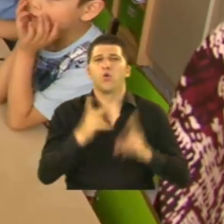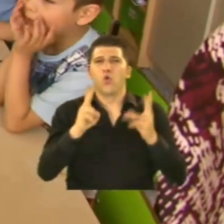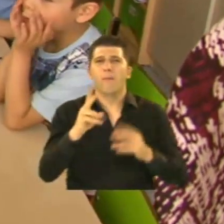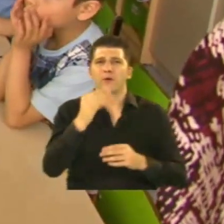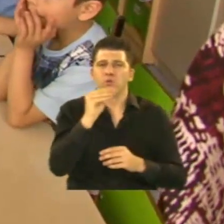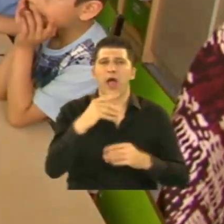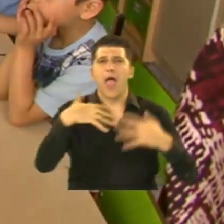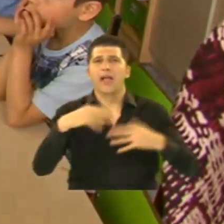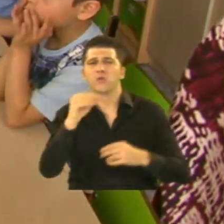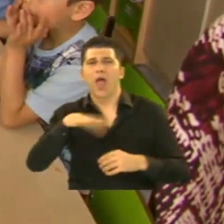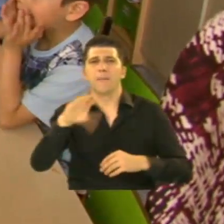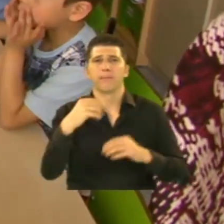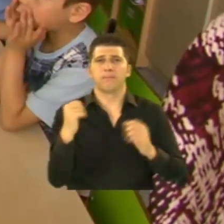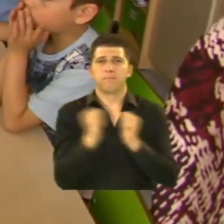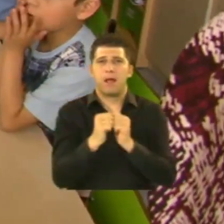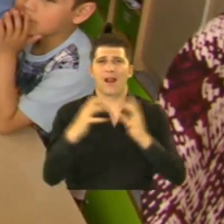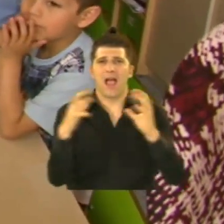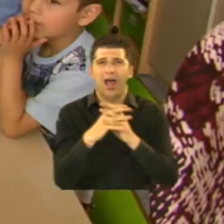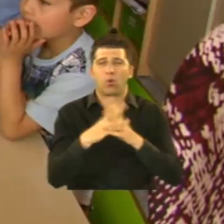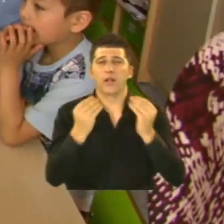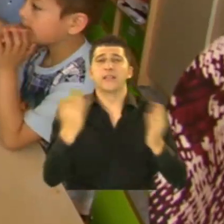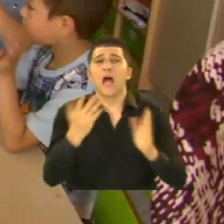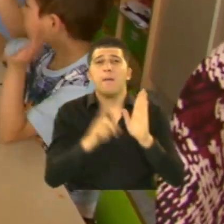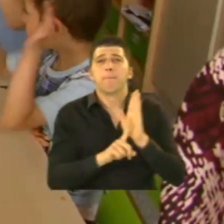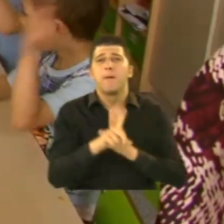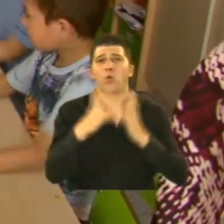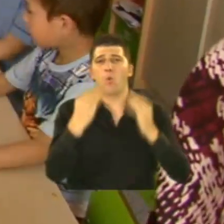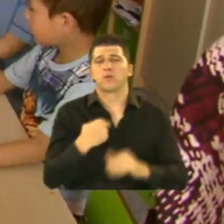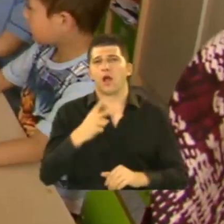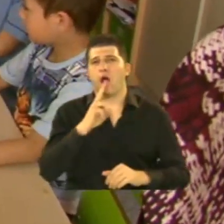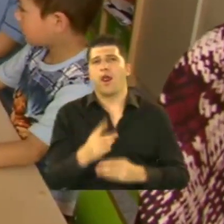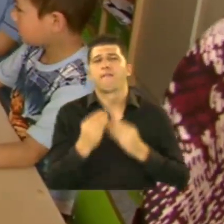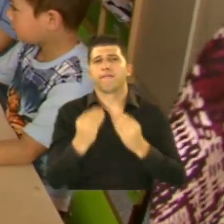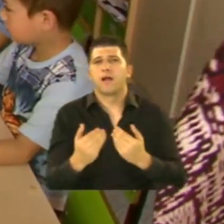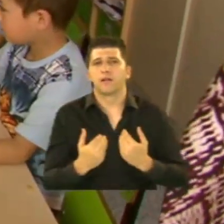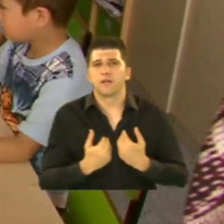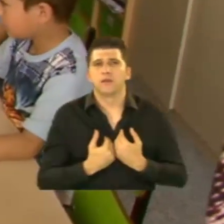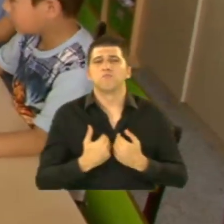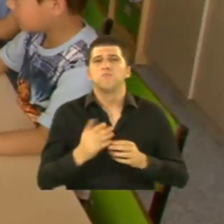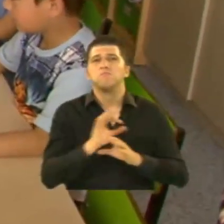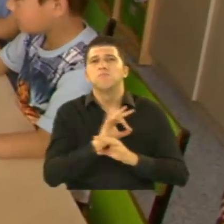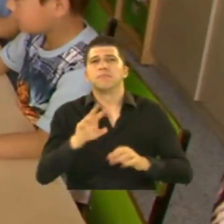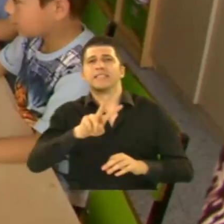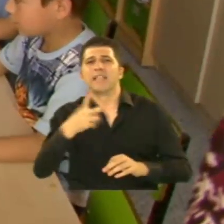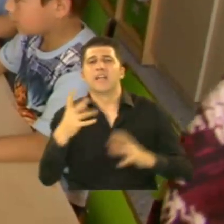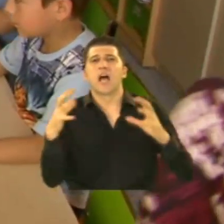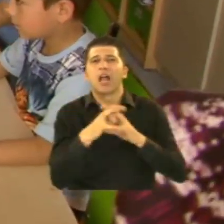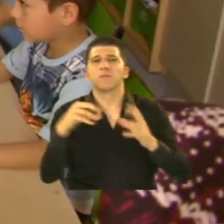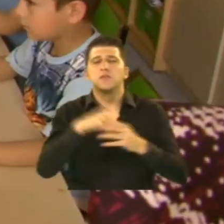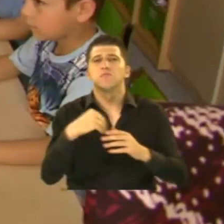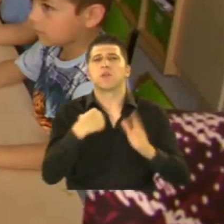çocuklarla engelli çocukların ikisinin bir arada kaynaşarak daha başarılı olacağına karar verildi. Ve tersine